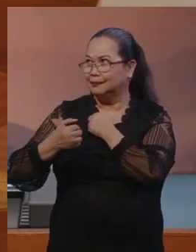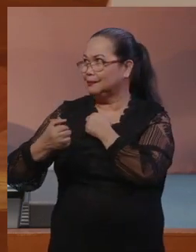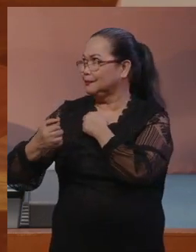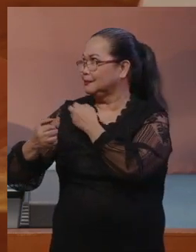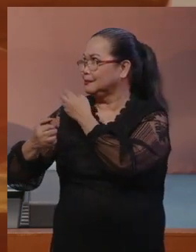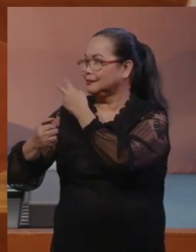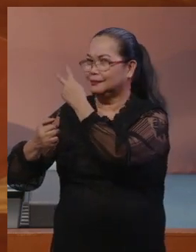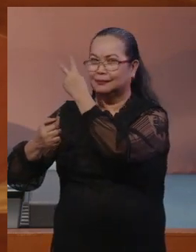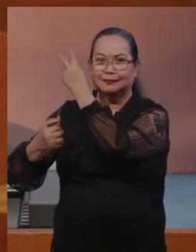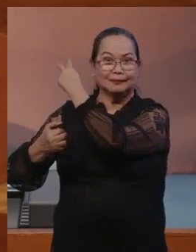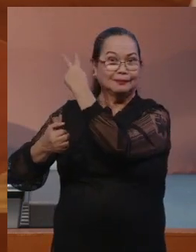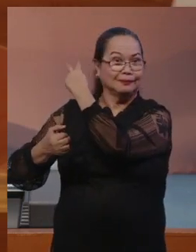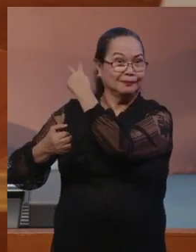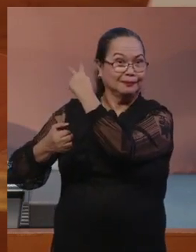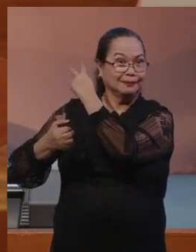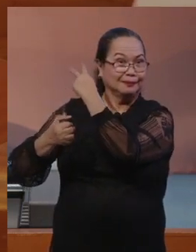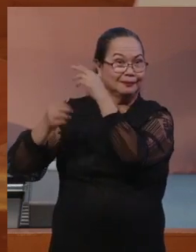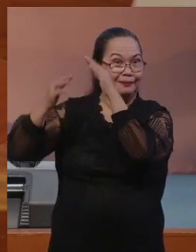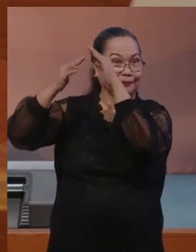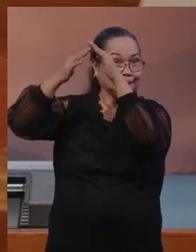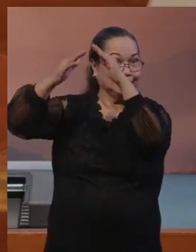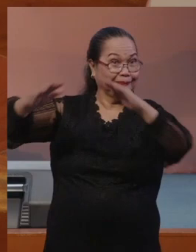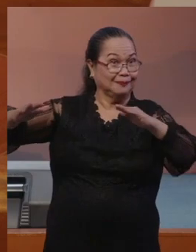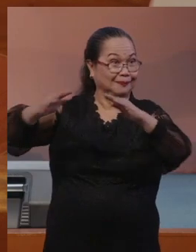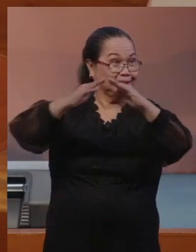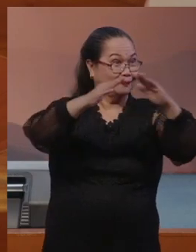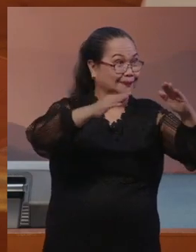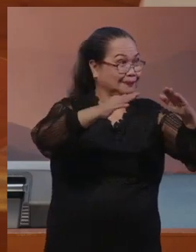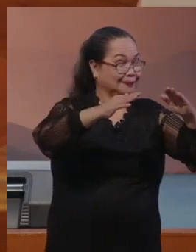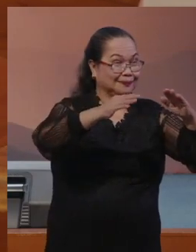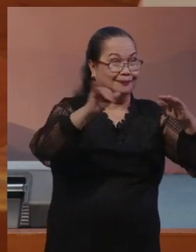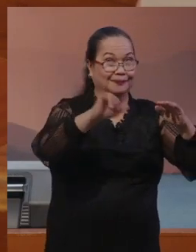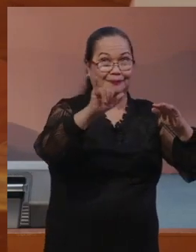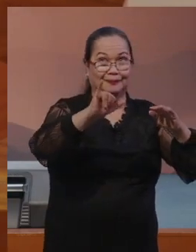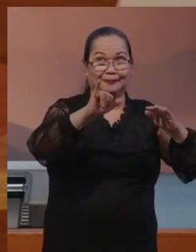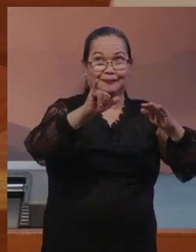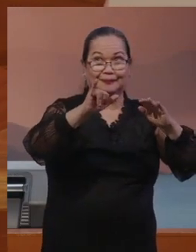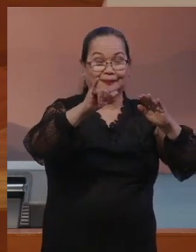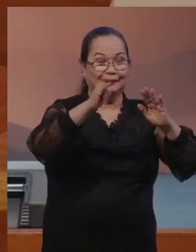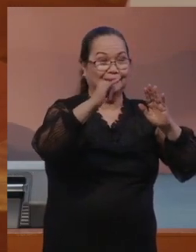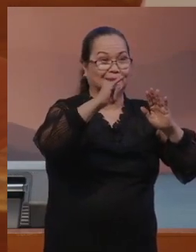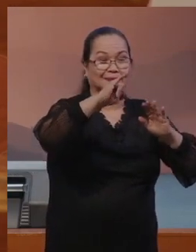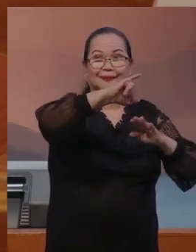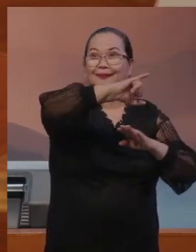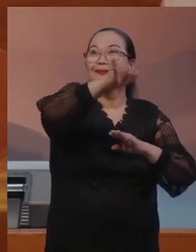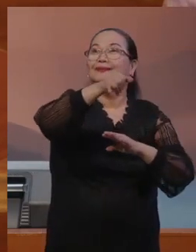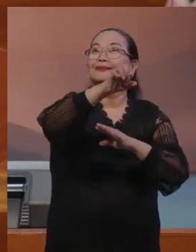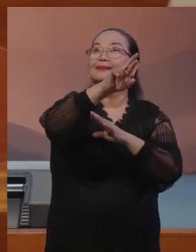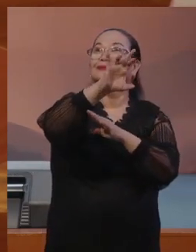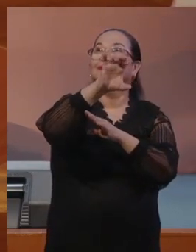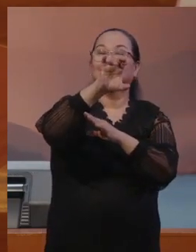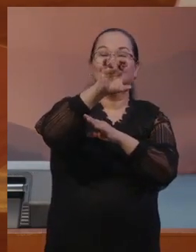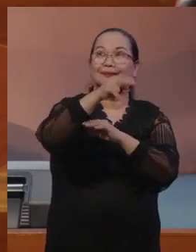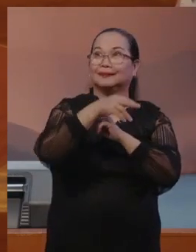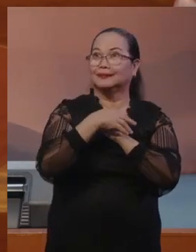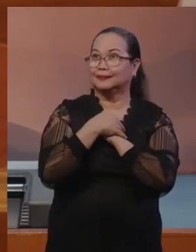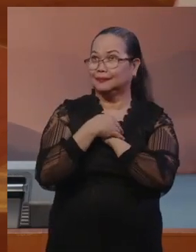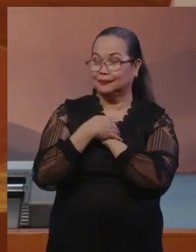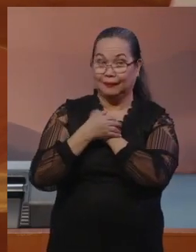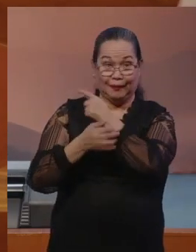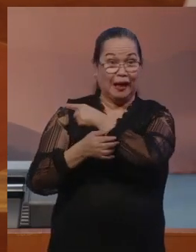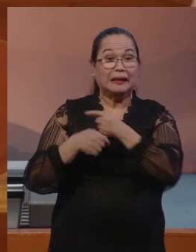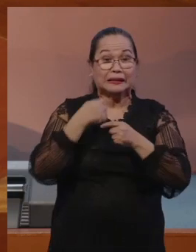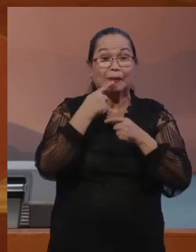yung pong kabilang side, so ang Jericho po, parang ganito, no? Sabihin na natin ito yung